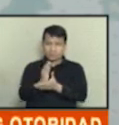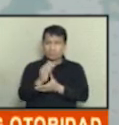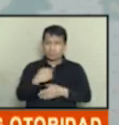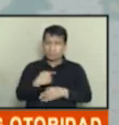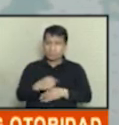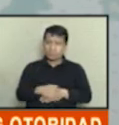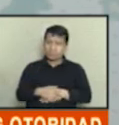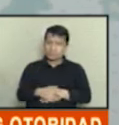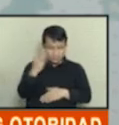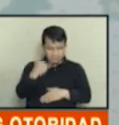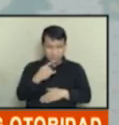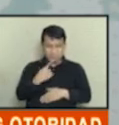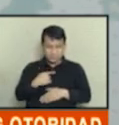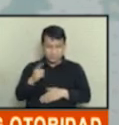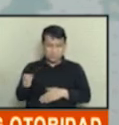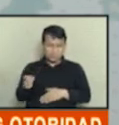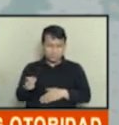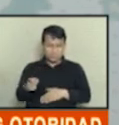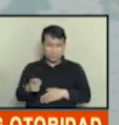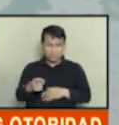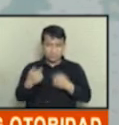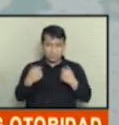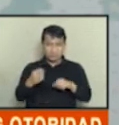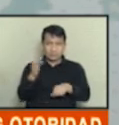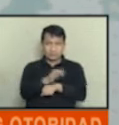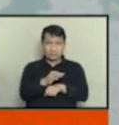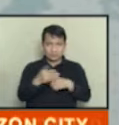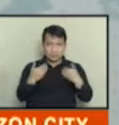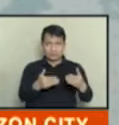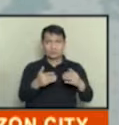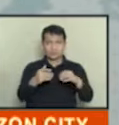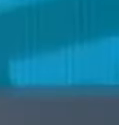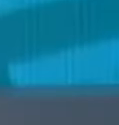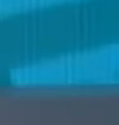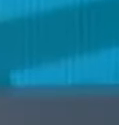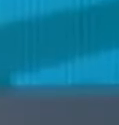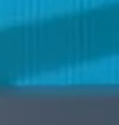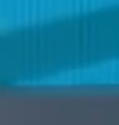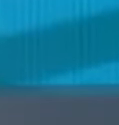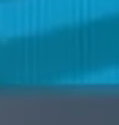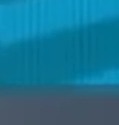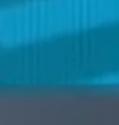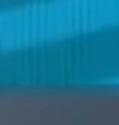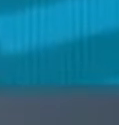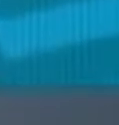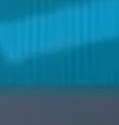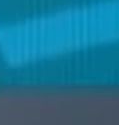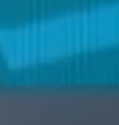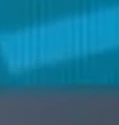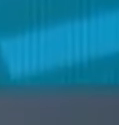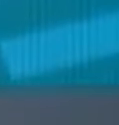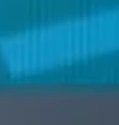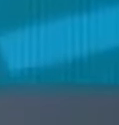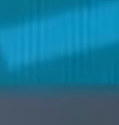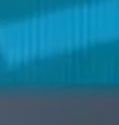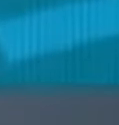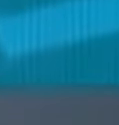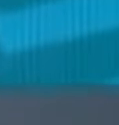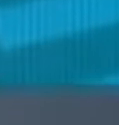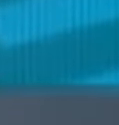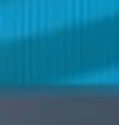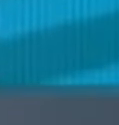ko. Kaya sabi ko, pipilitin ko man mabuhay yung pamilya ko. Pero talagang yung babae papasak na eh.